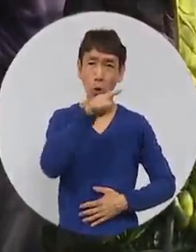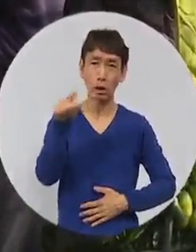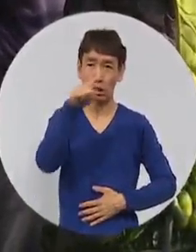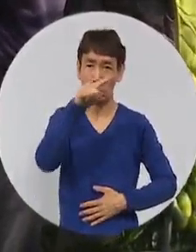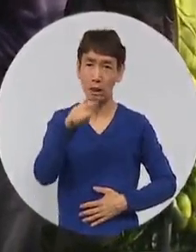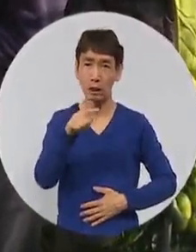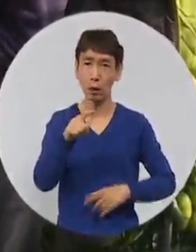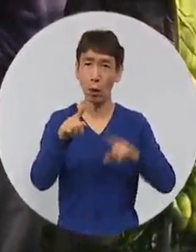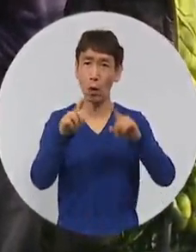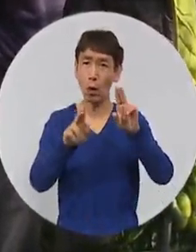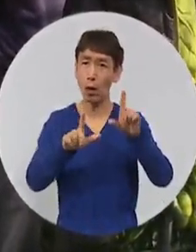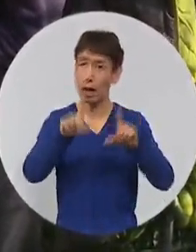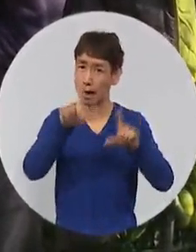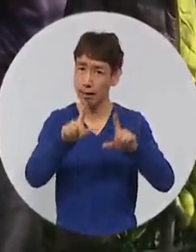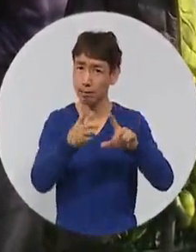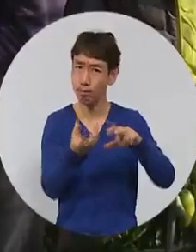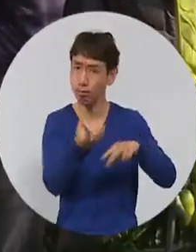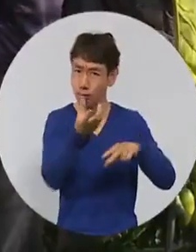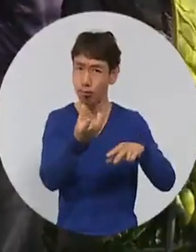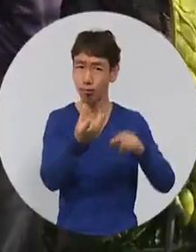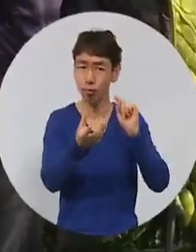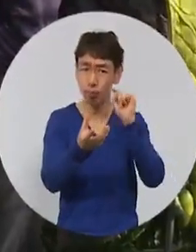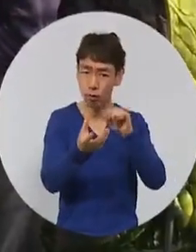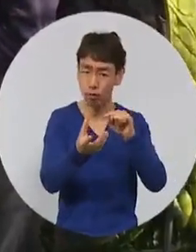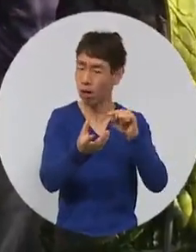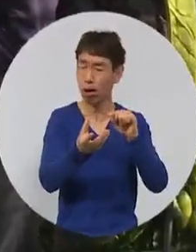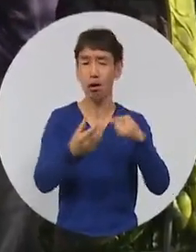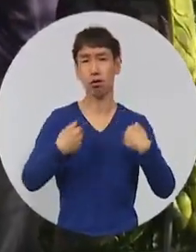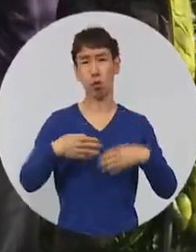バン出すようなこともしないし、で、